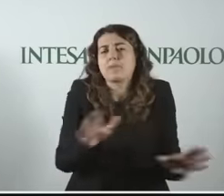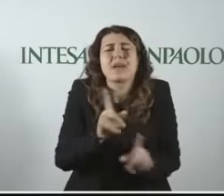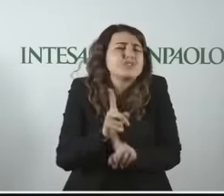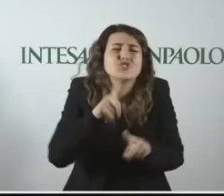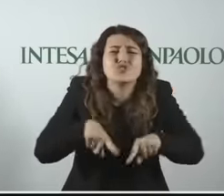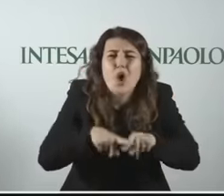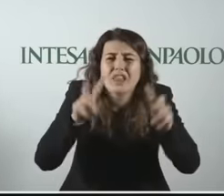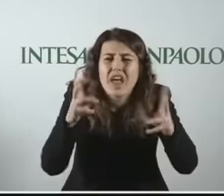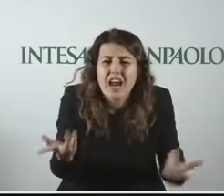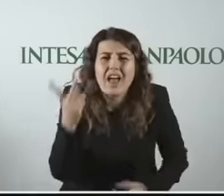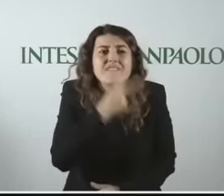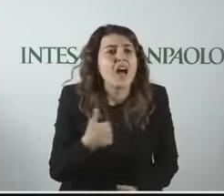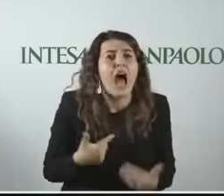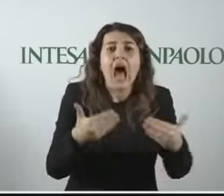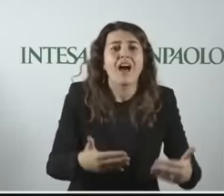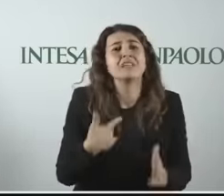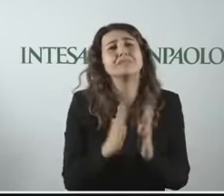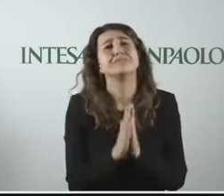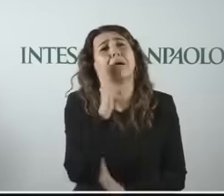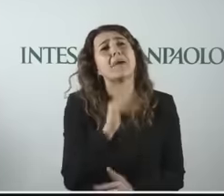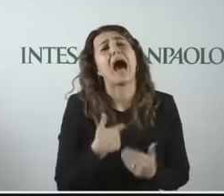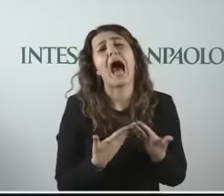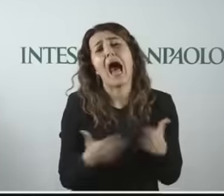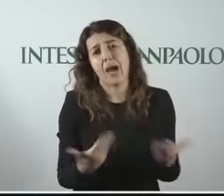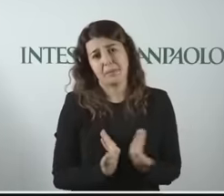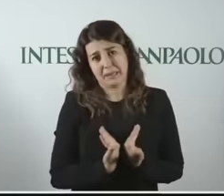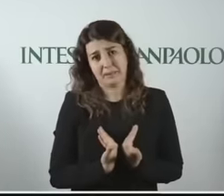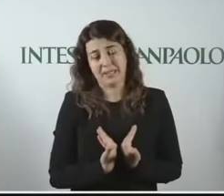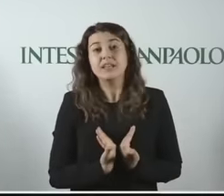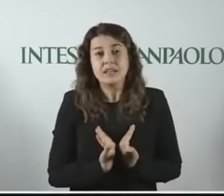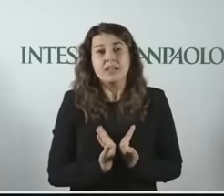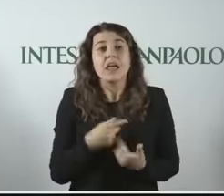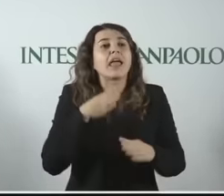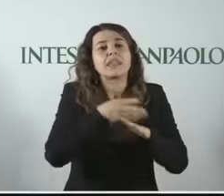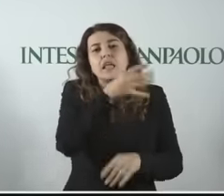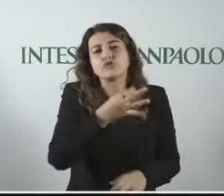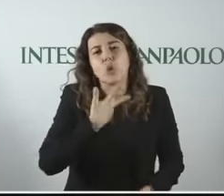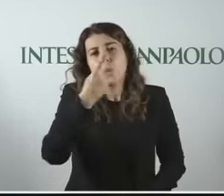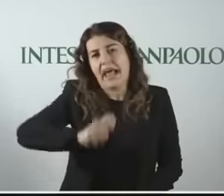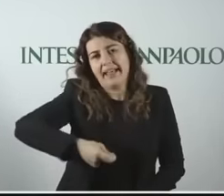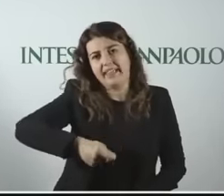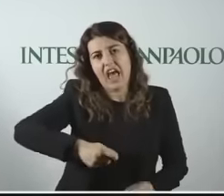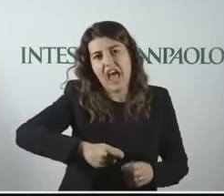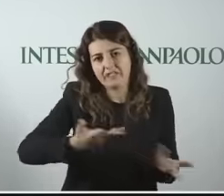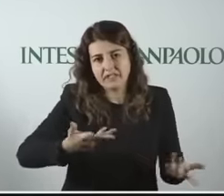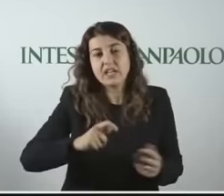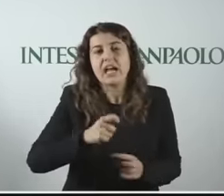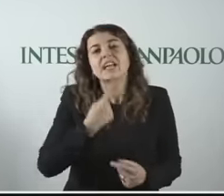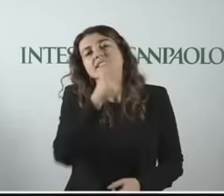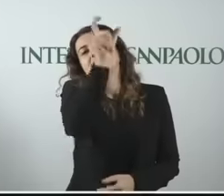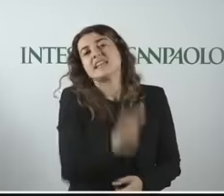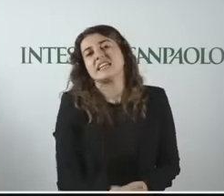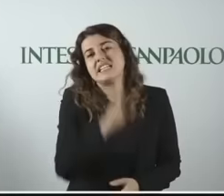discorso sarò lì davanti e chiederò che mi aprano e dentro c'è uno che ha le chiavi ed è San